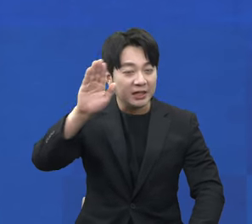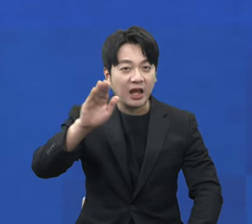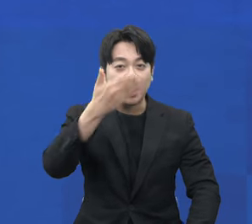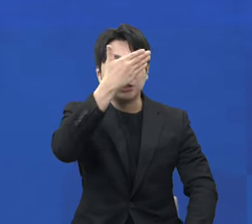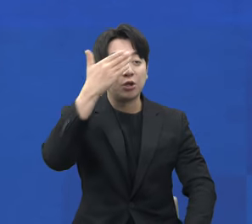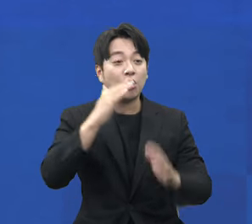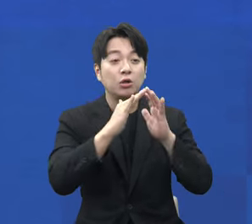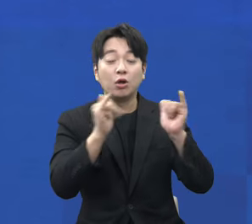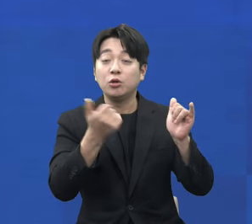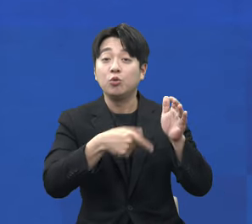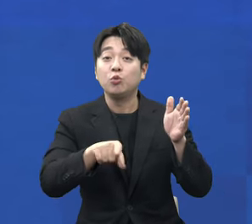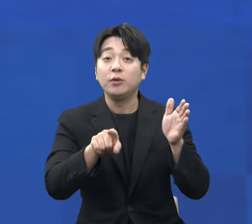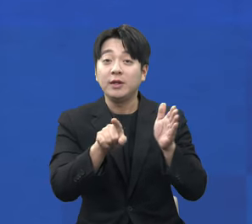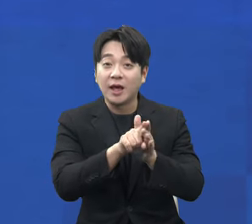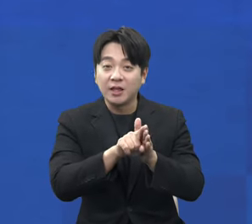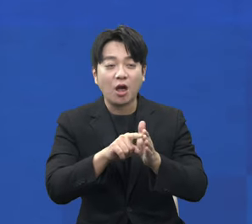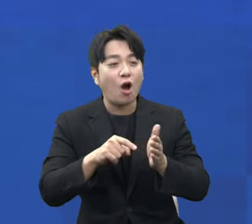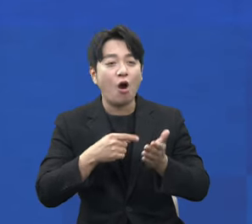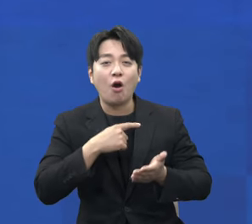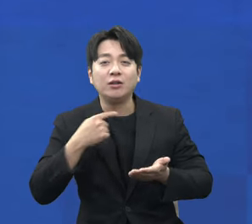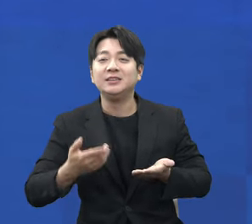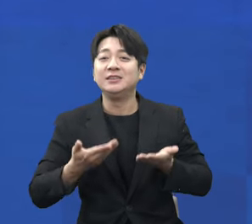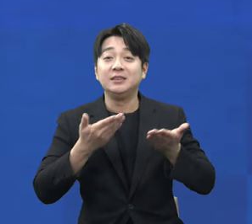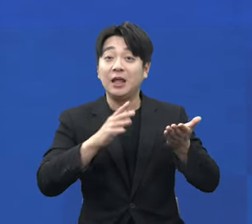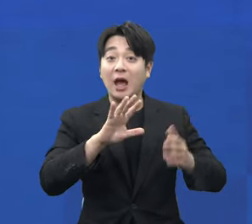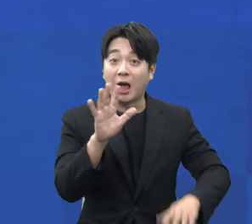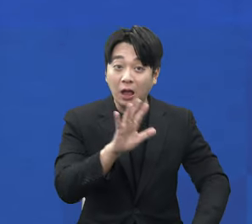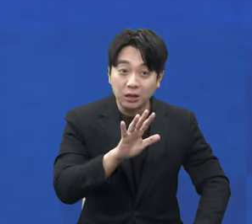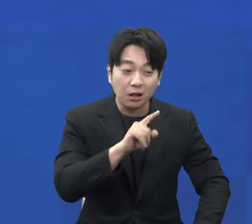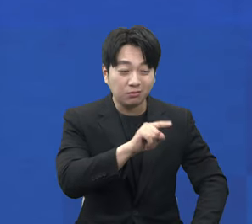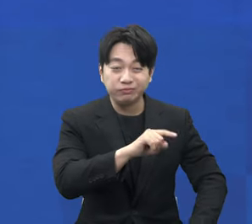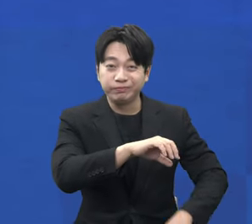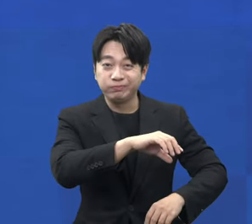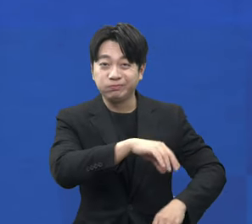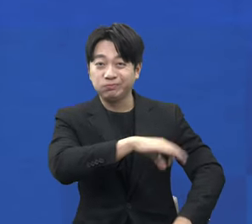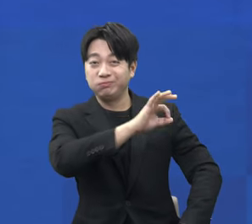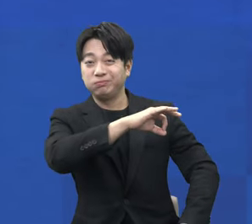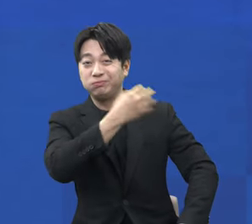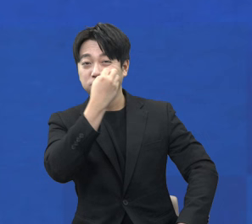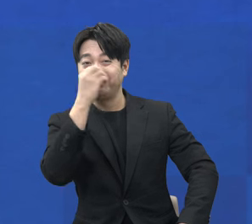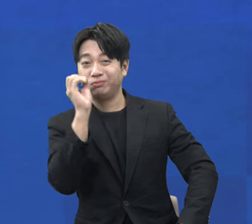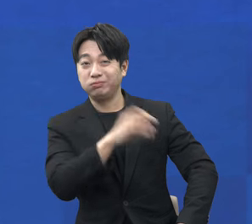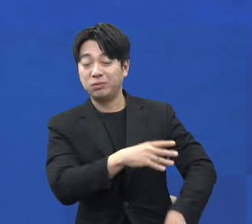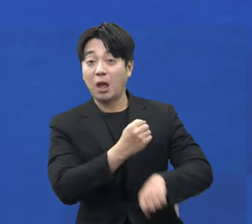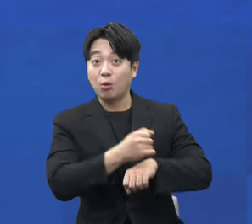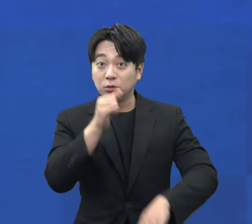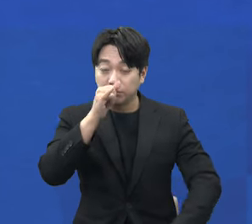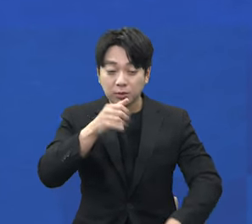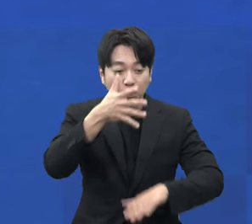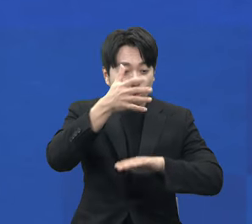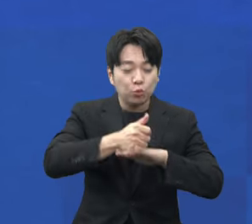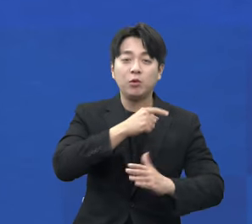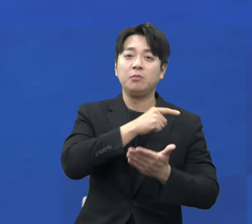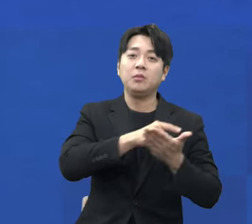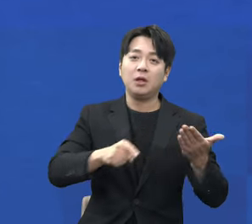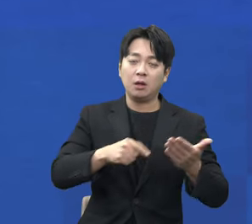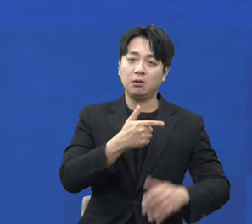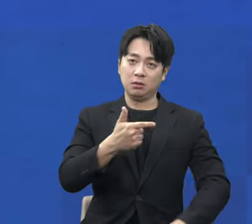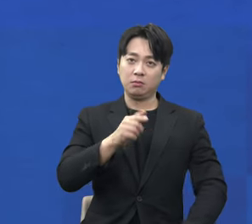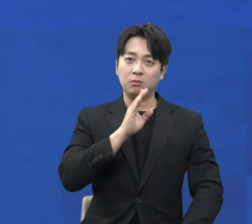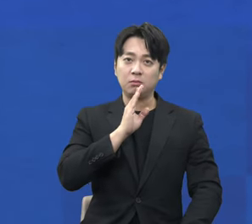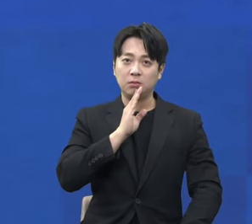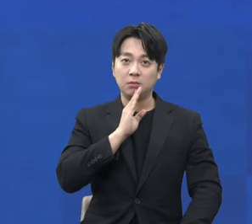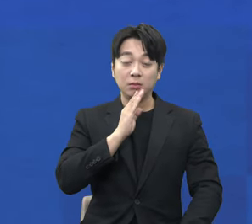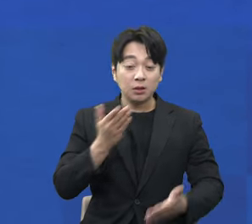아닌 헌신짝 취급을 하고 있습니다. 그 피해는 고스란히 청년의 몫입니다. 청년